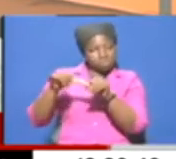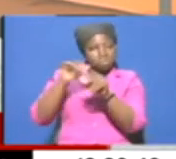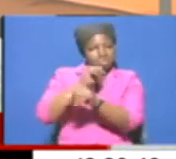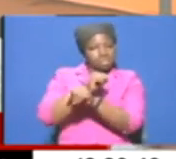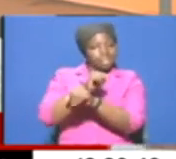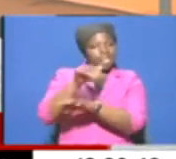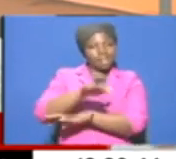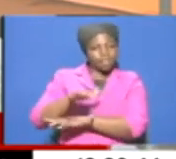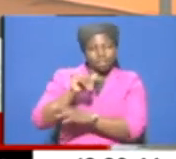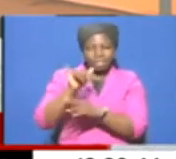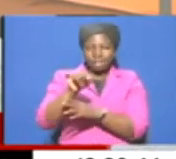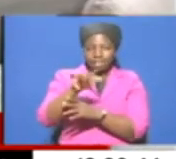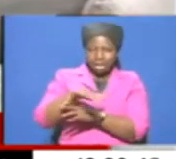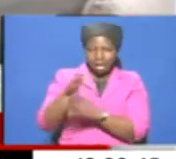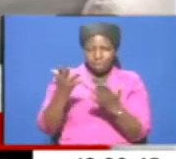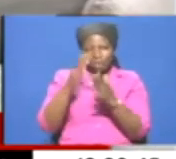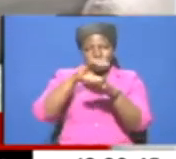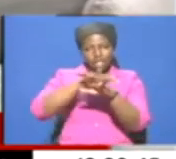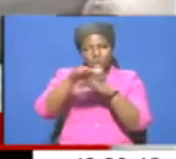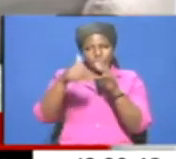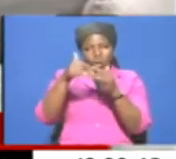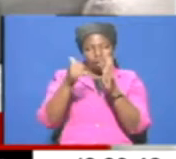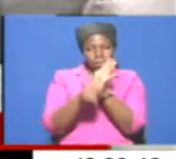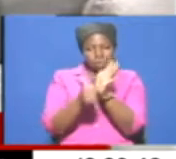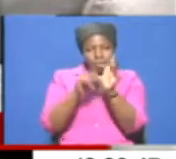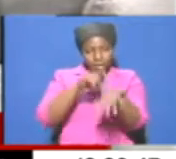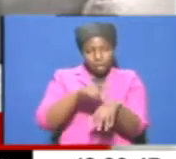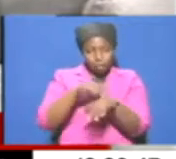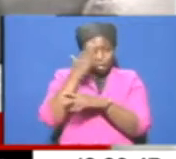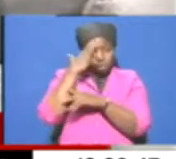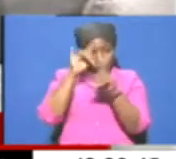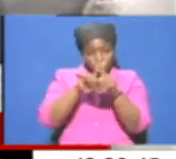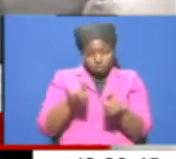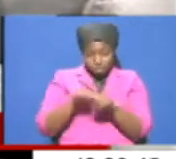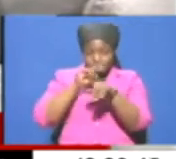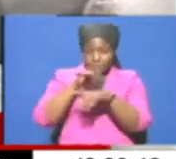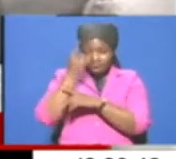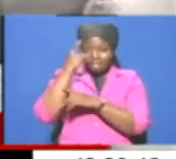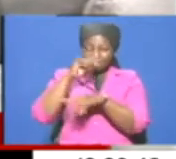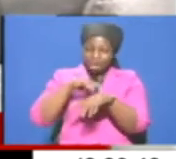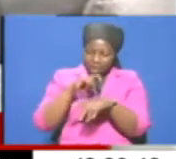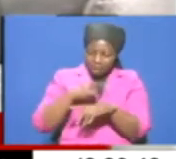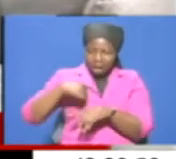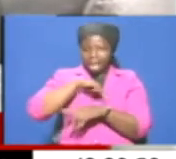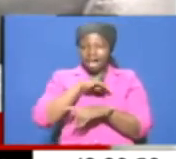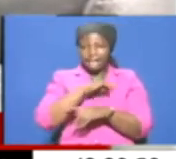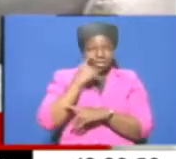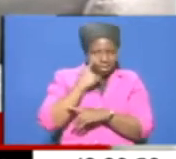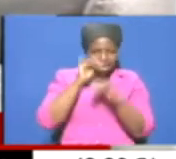ndio shida zetu zote ziko. Tukishajua na tukishaelezwa na tukishaona umuhimu wa